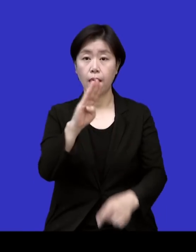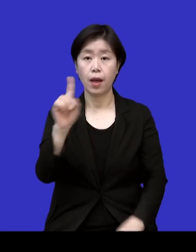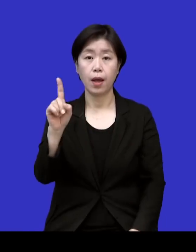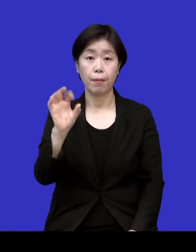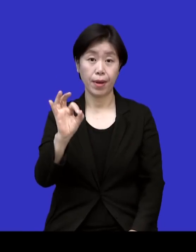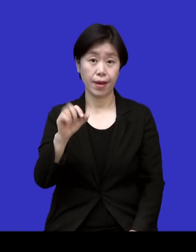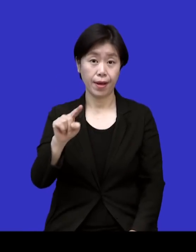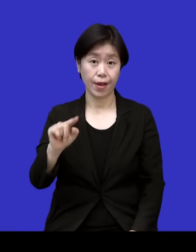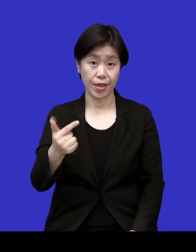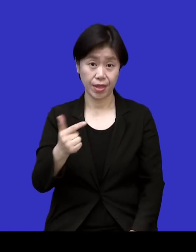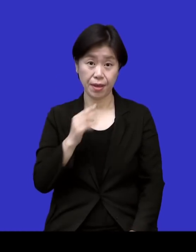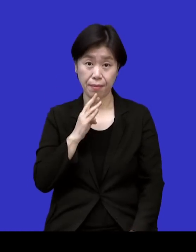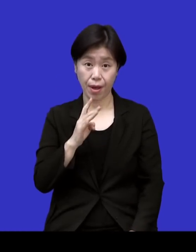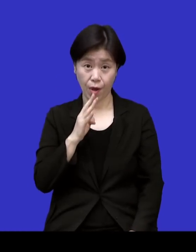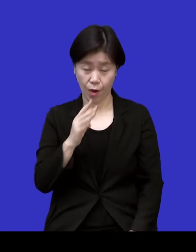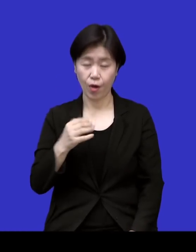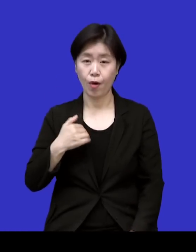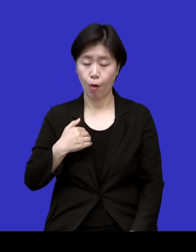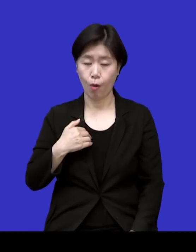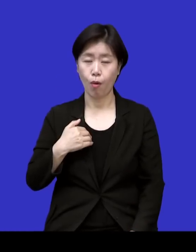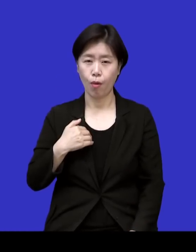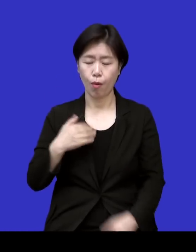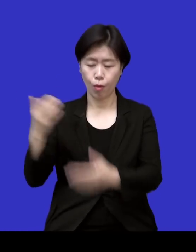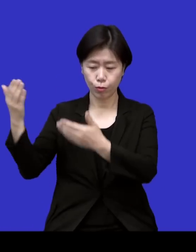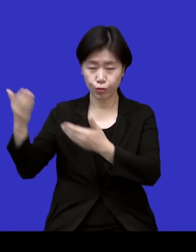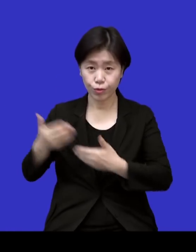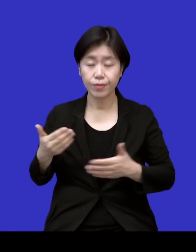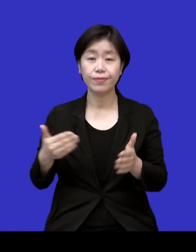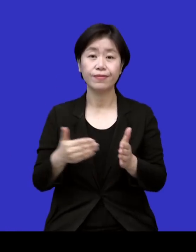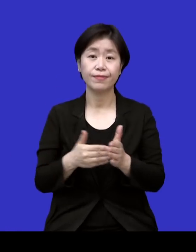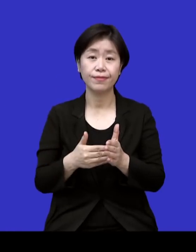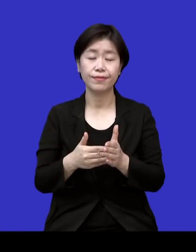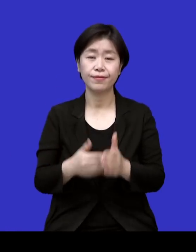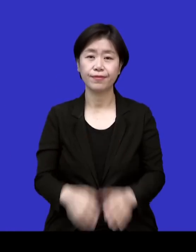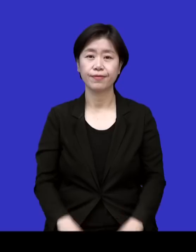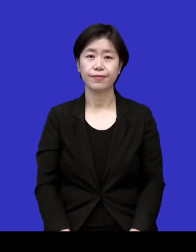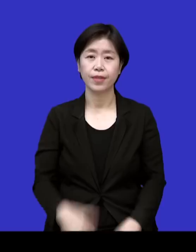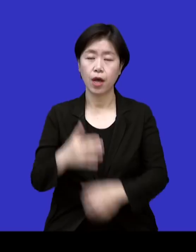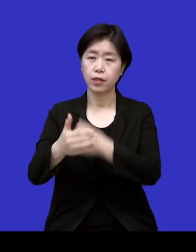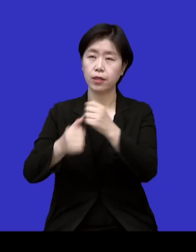방언이라고 얘기해 준 적도 없는데 혼자 받고 하나님 말씀을 깨닫고